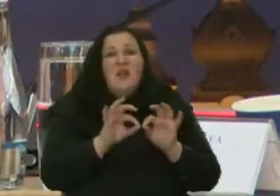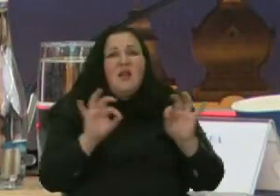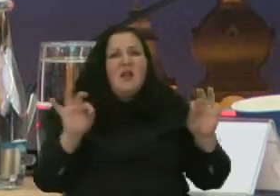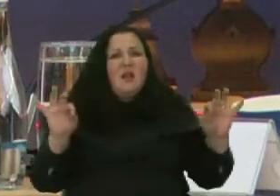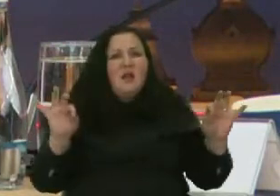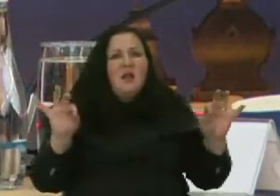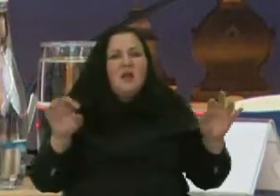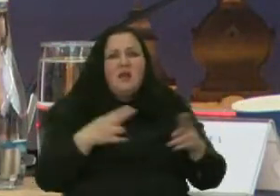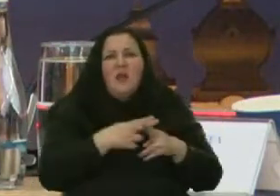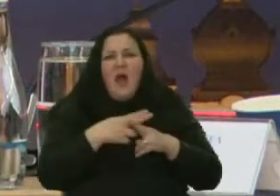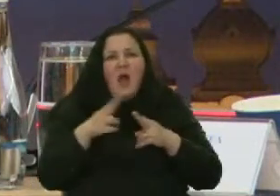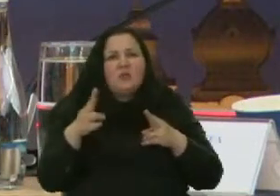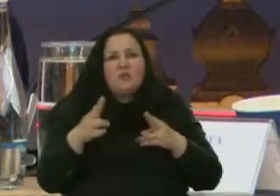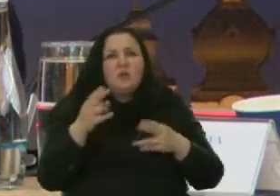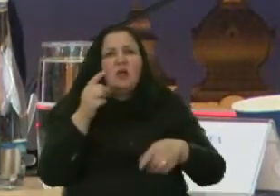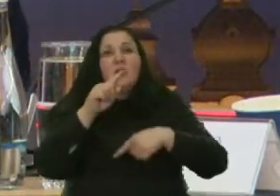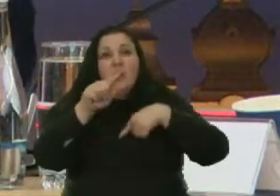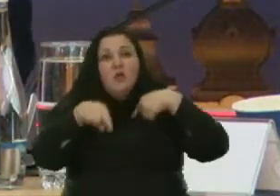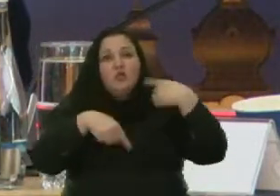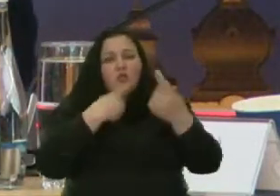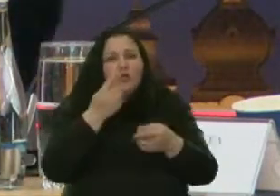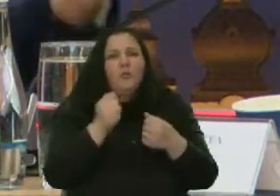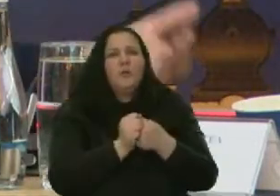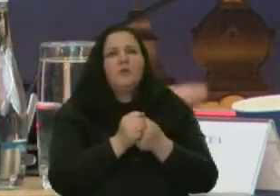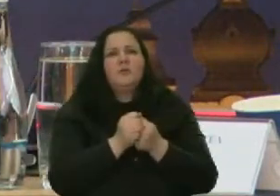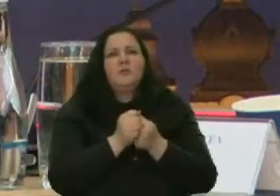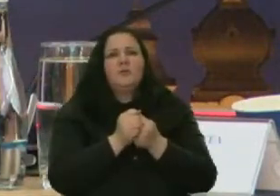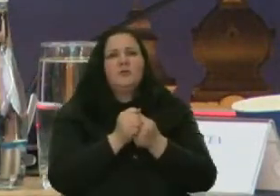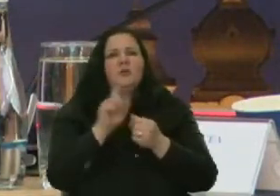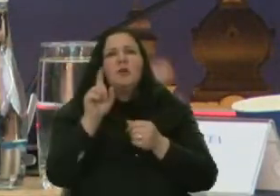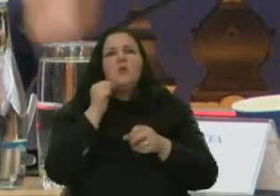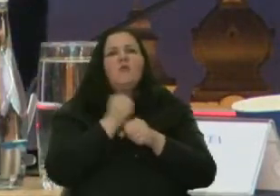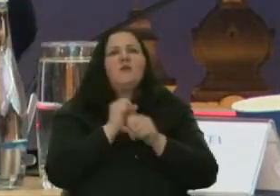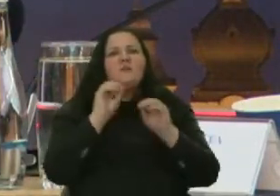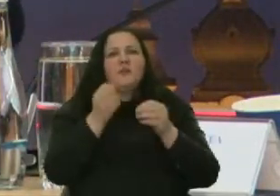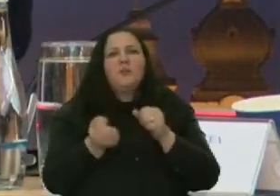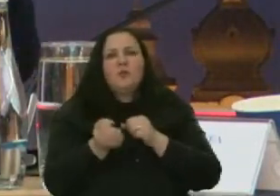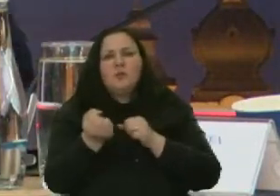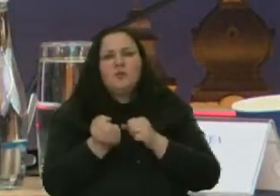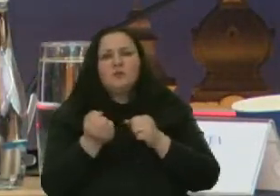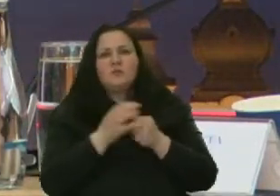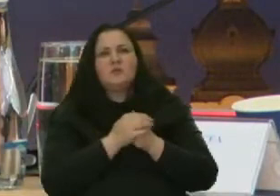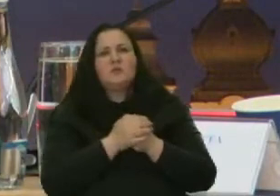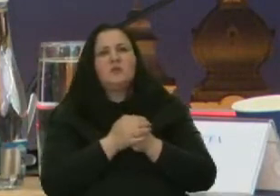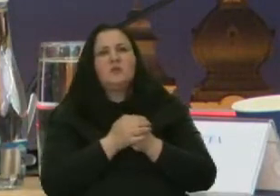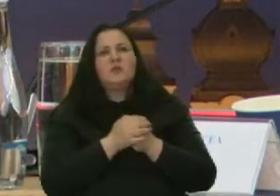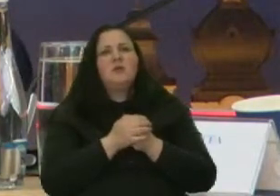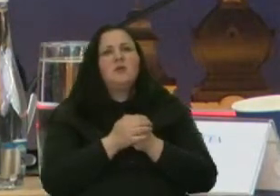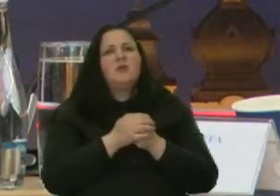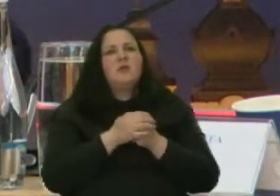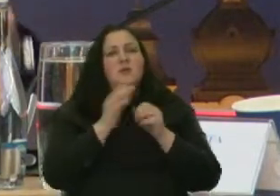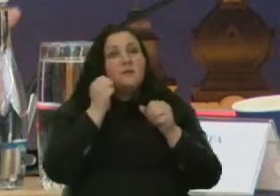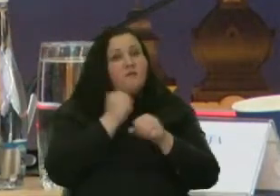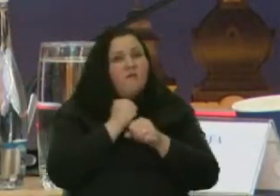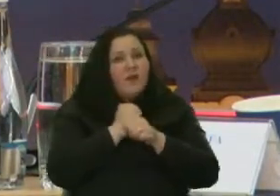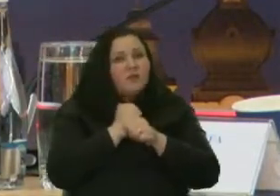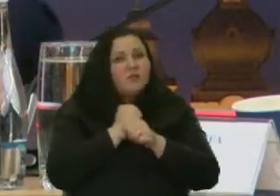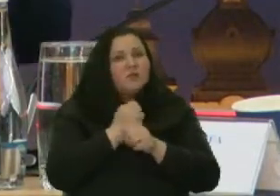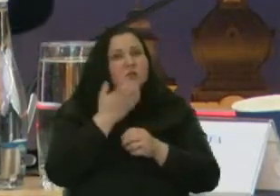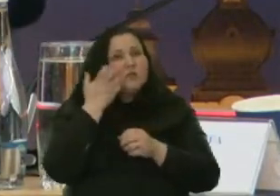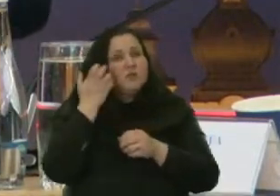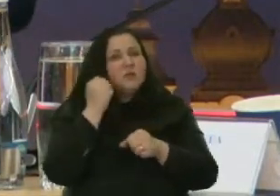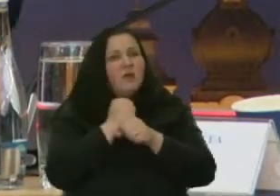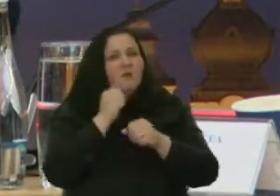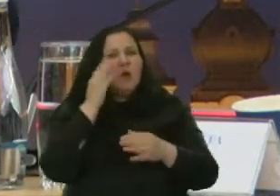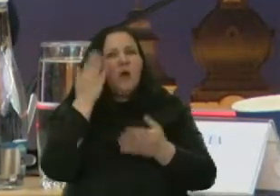se face SF uri că de aia se fac SF uri și când spuneam nu facem SF uri să le ținem în sertar Cum recomandau unii din colegii dumneavoastră as ci le facem ca în momentul când le am